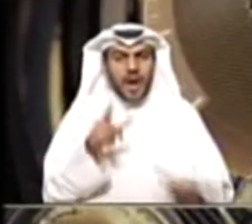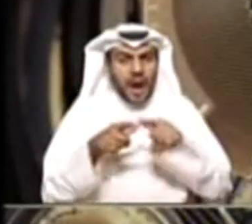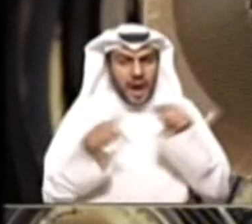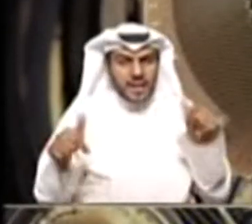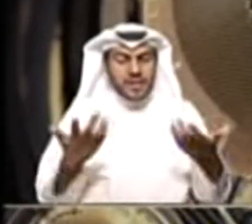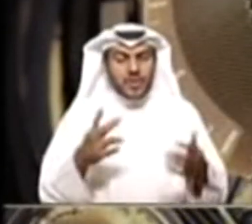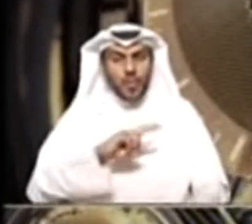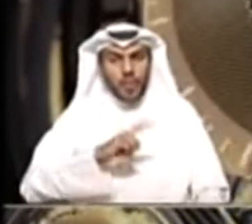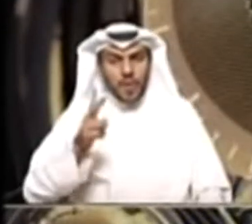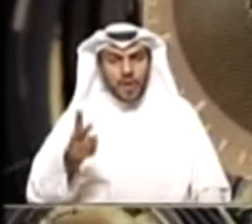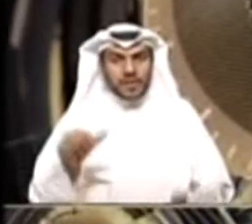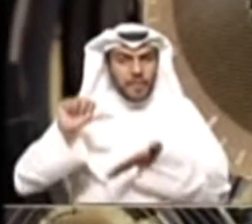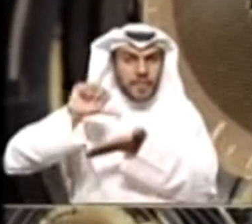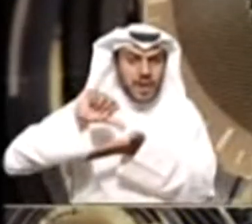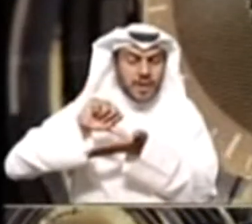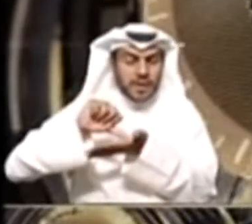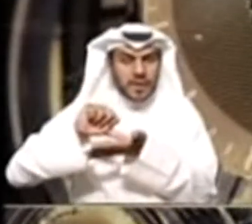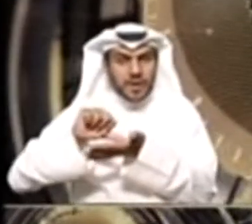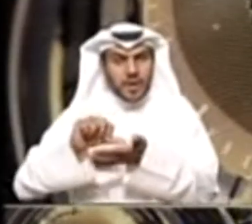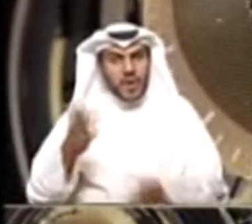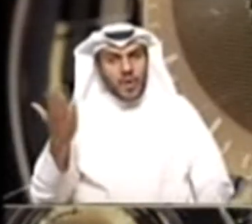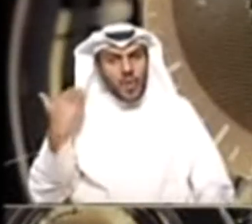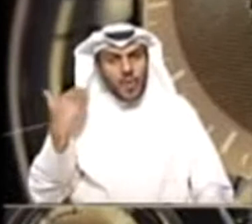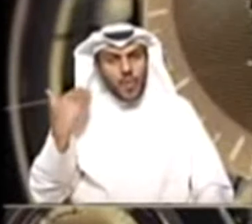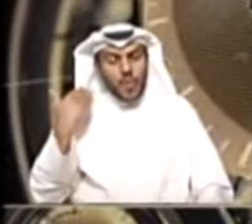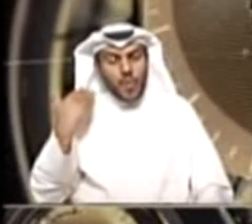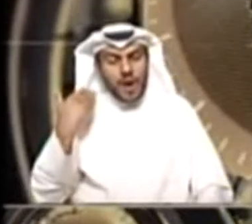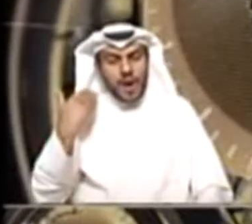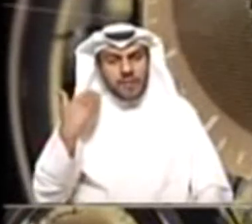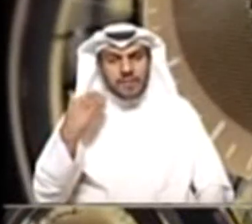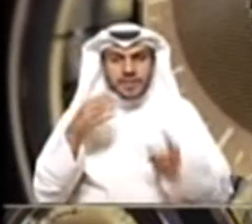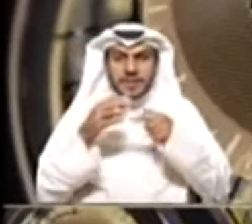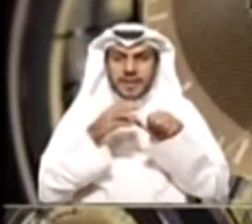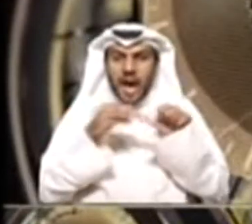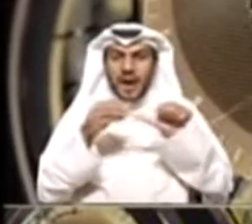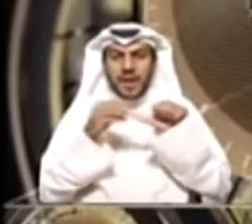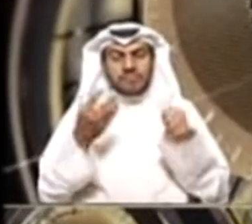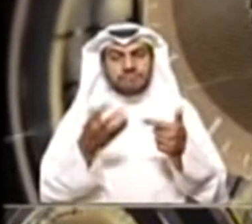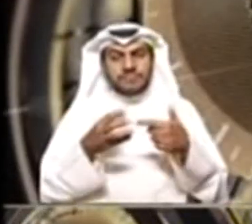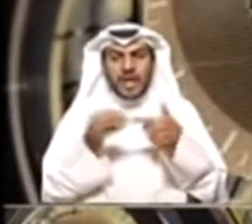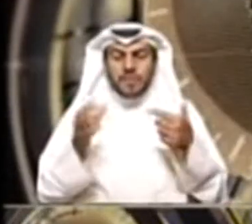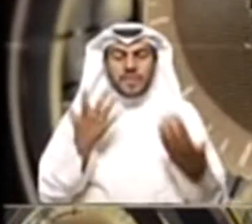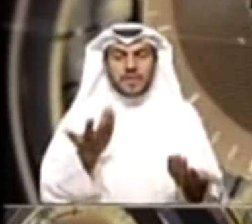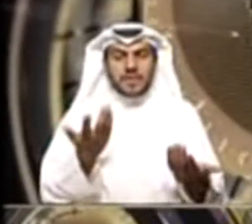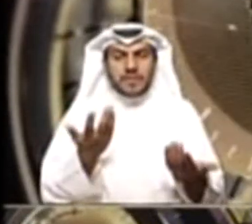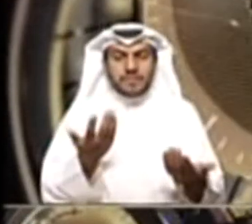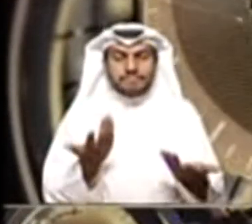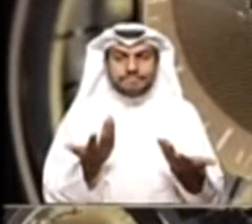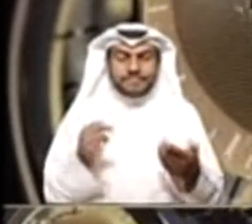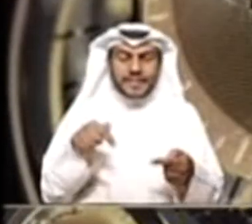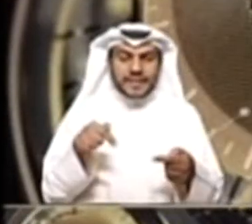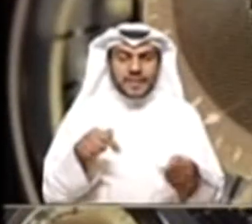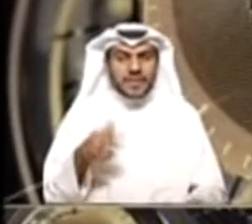المنطقة جراء السلوك الإيراني السلبي في التعامل مع دولها، والذي كانت تؤكد